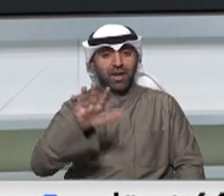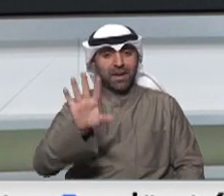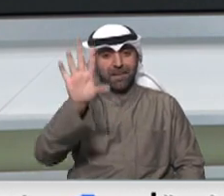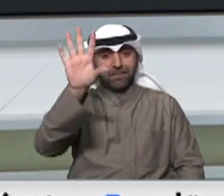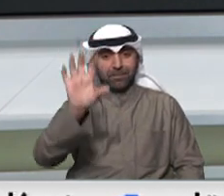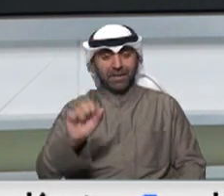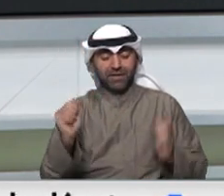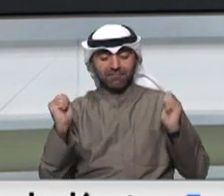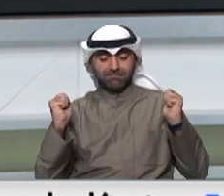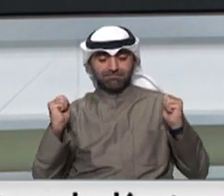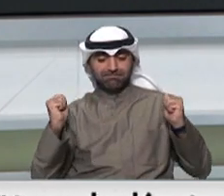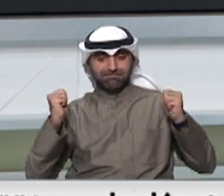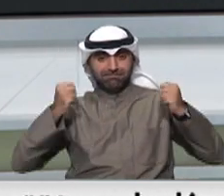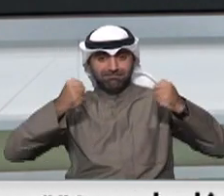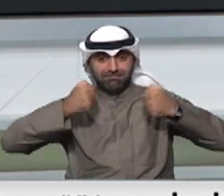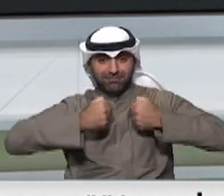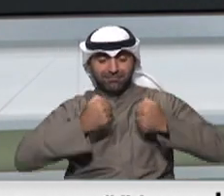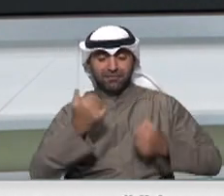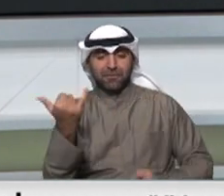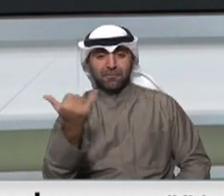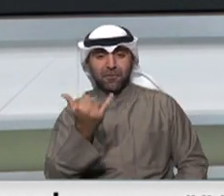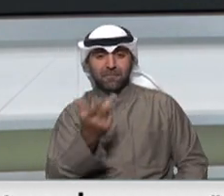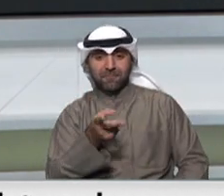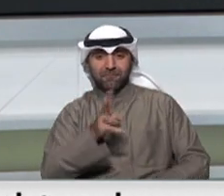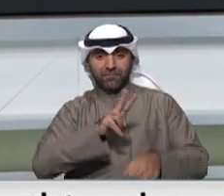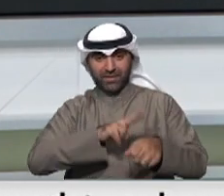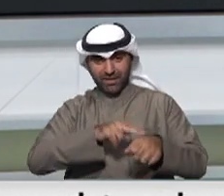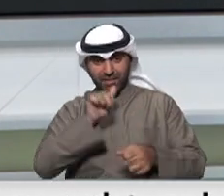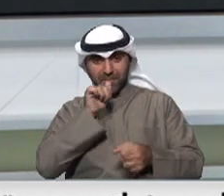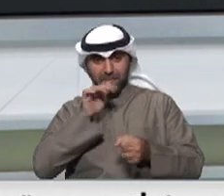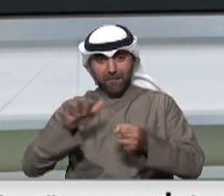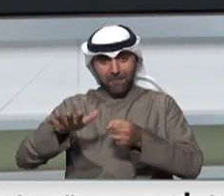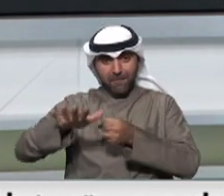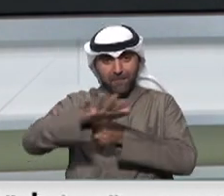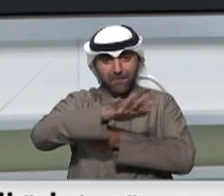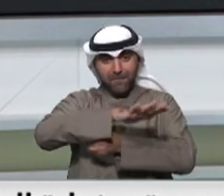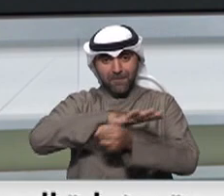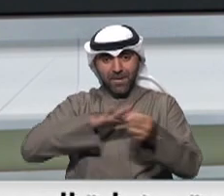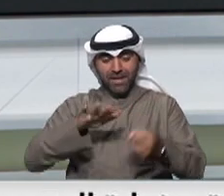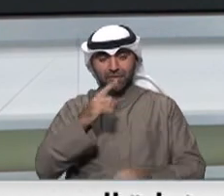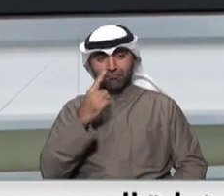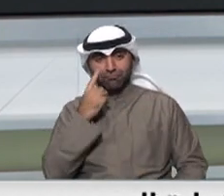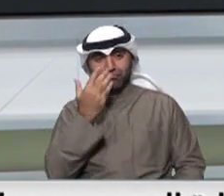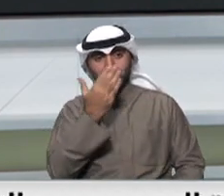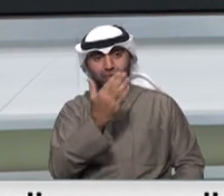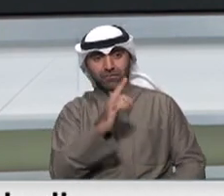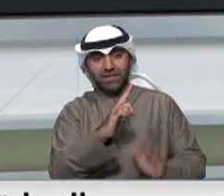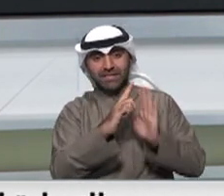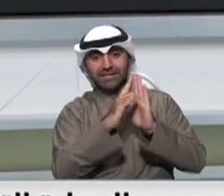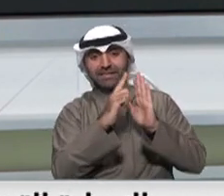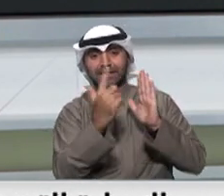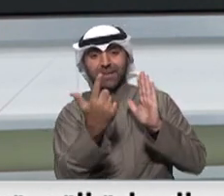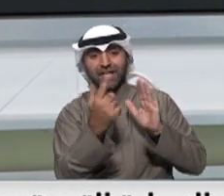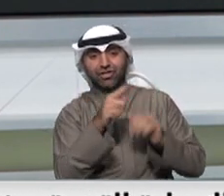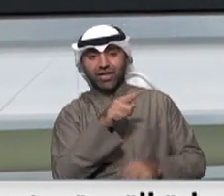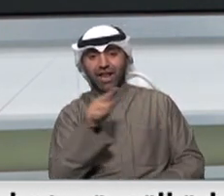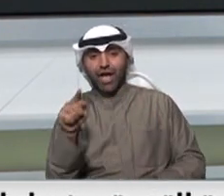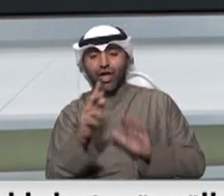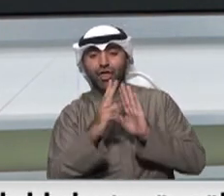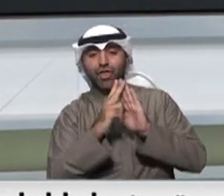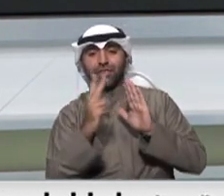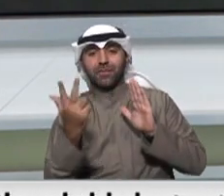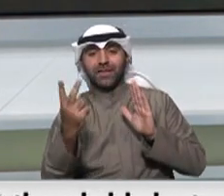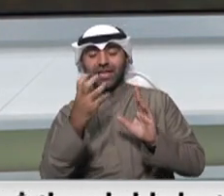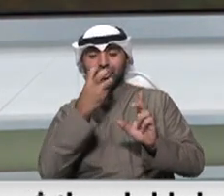نسبيا تمين للبروده على المناطق الساحليه درجات الحراره هناك تتراوح ما بين ال 17 الى ال 18 درجه مئويه عبور السحب راح يستمر